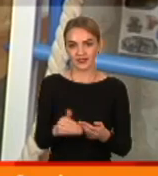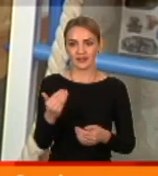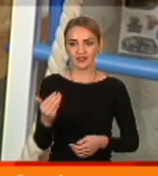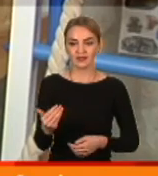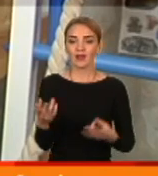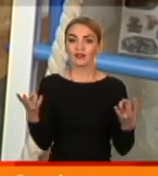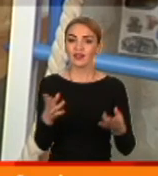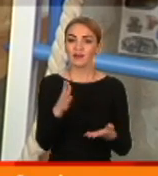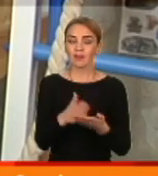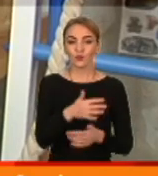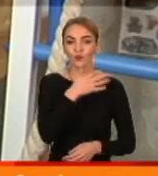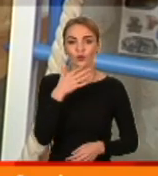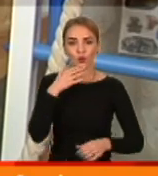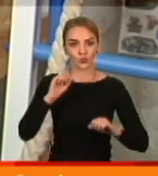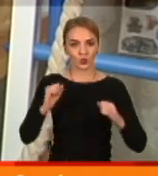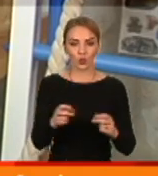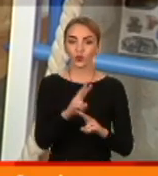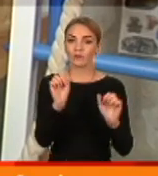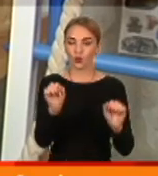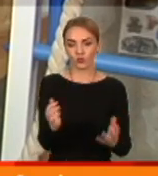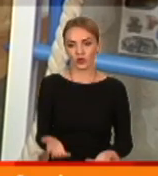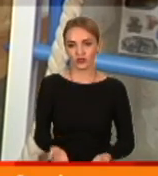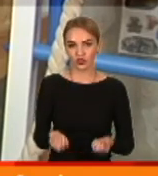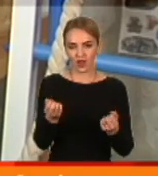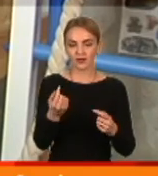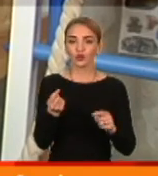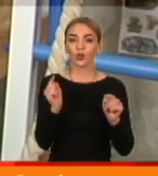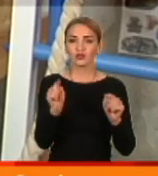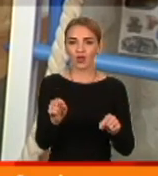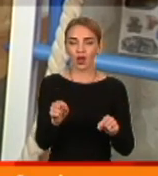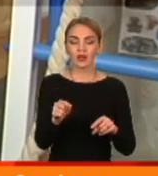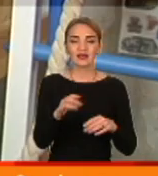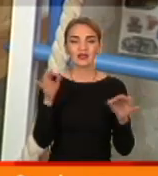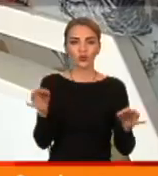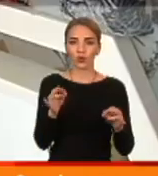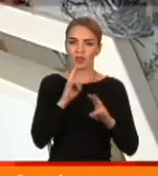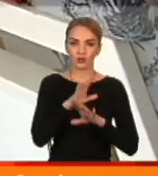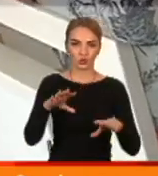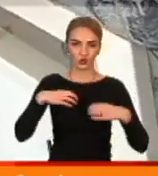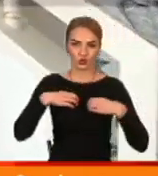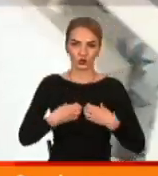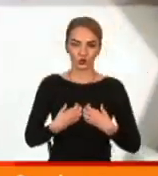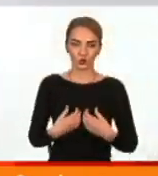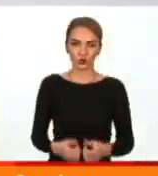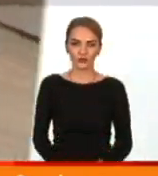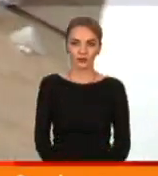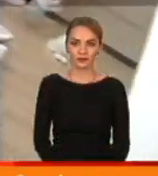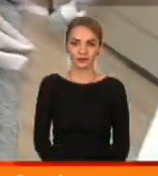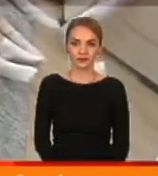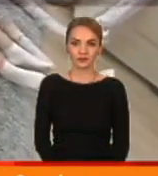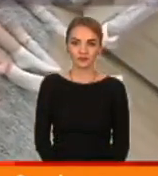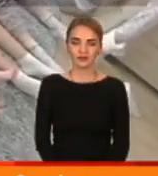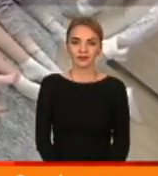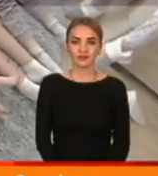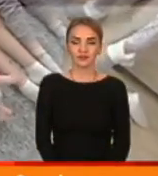Надо мати много друзей, которые тебя могут поддержать, и тогда не будет никогда грустно. Артем Сорокін, Ярослав Тихомир, програма